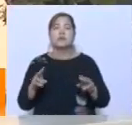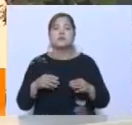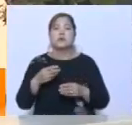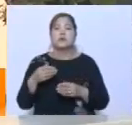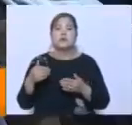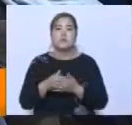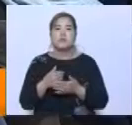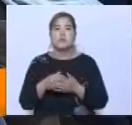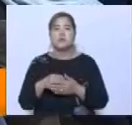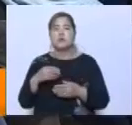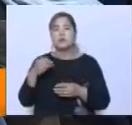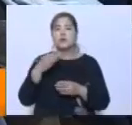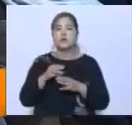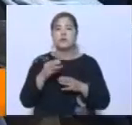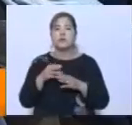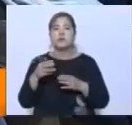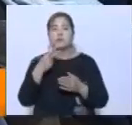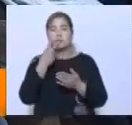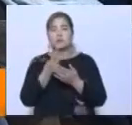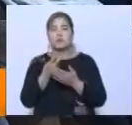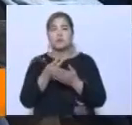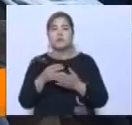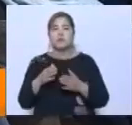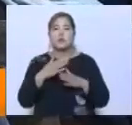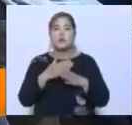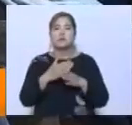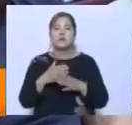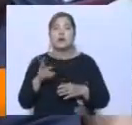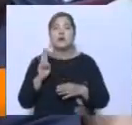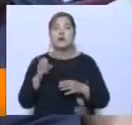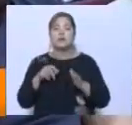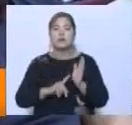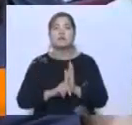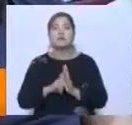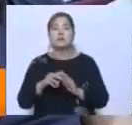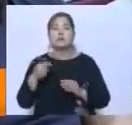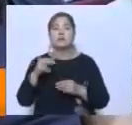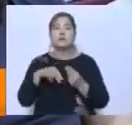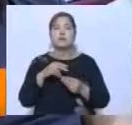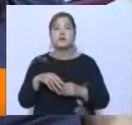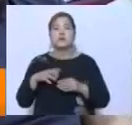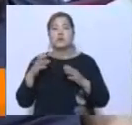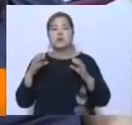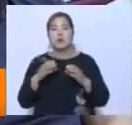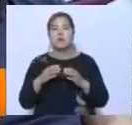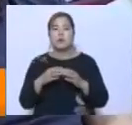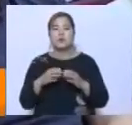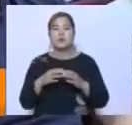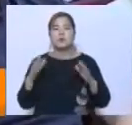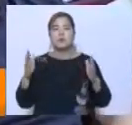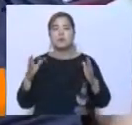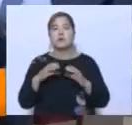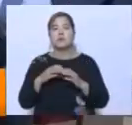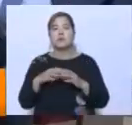новое налоговое законодательство предусматривает ряд мер по поддержке как начинающих предпринимателей, так и крупных компаний. Затем Ержан